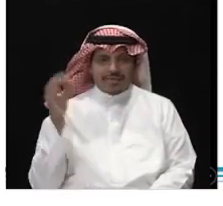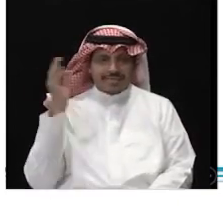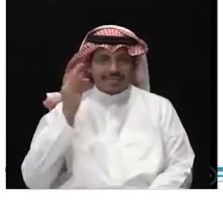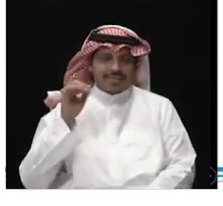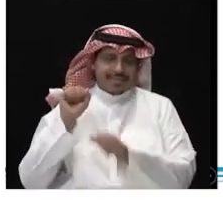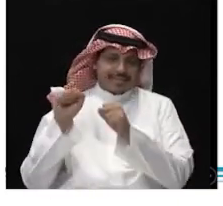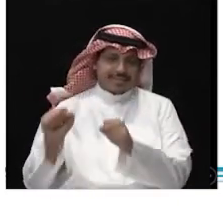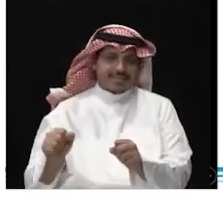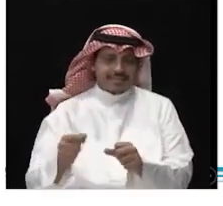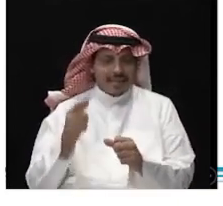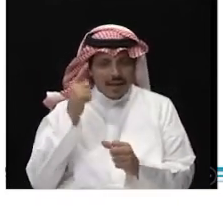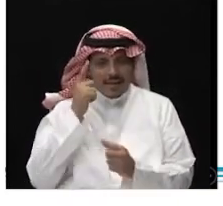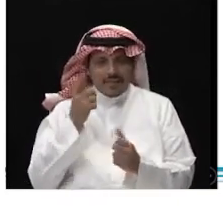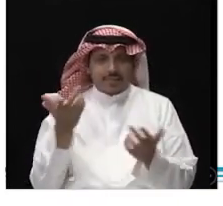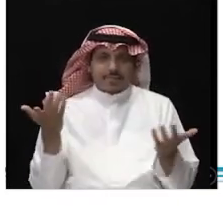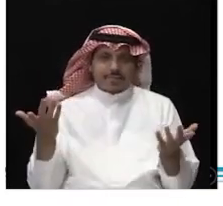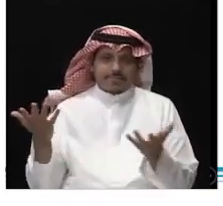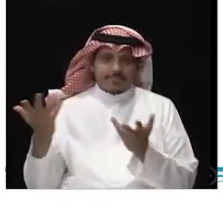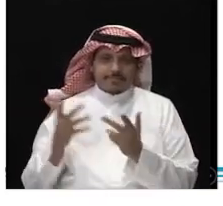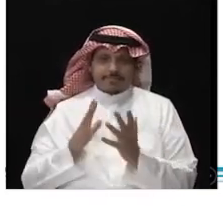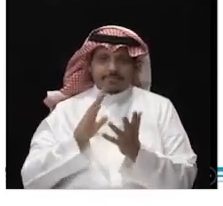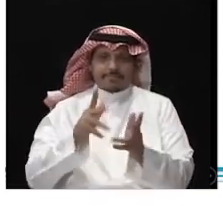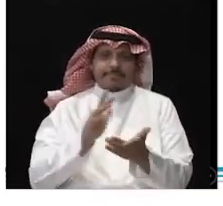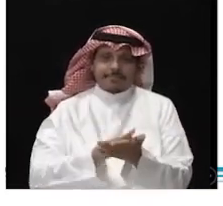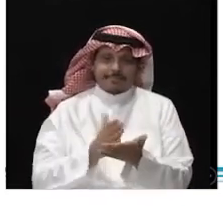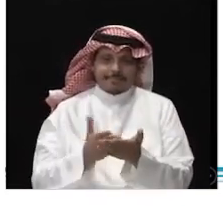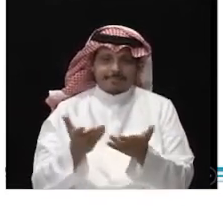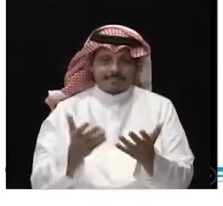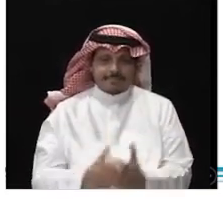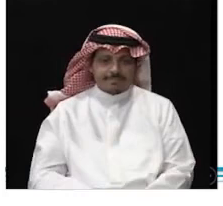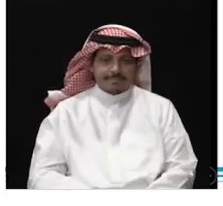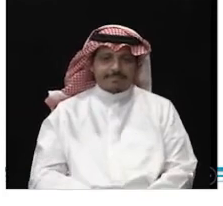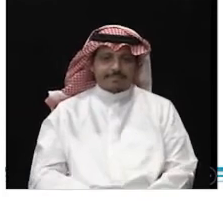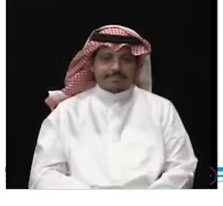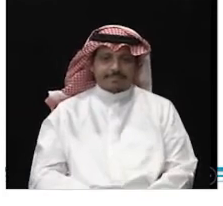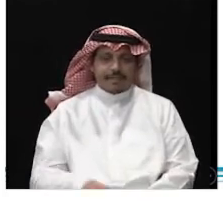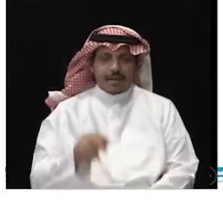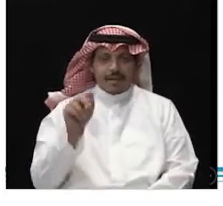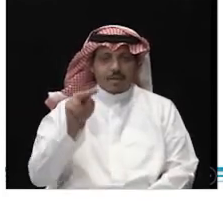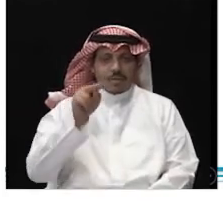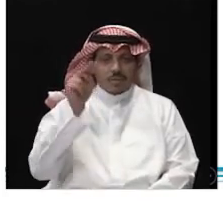هنا تن نكسره قليلا، هنا نضم الشفتين نقول تن.